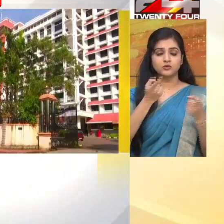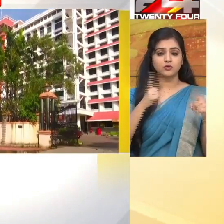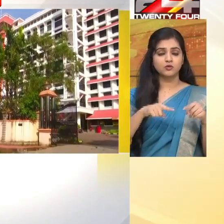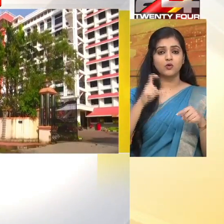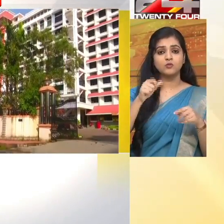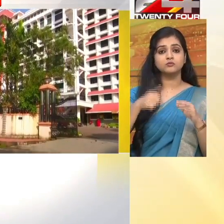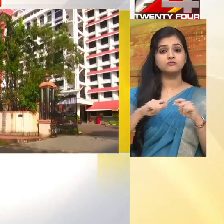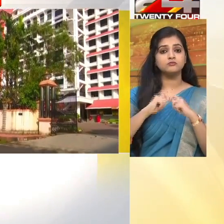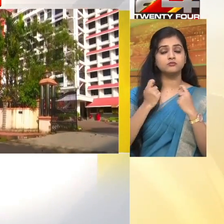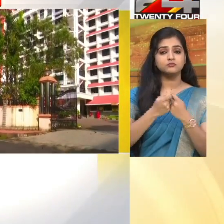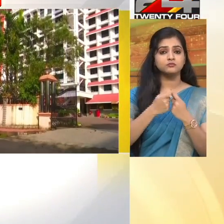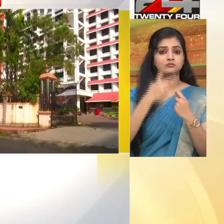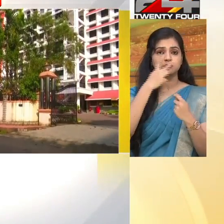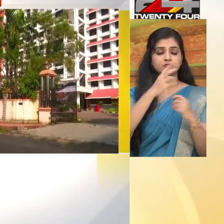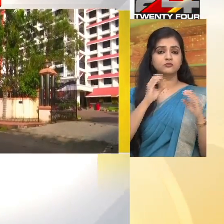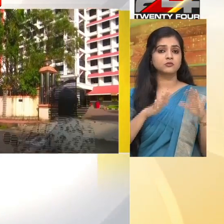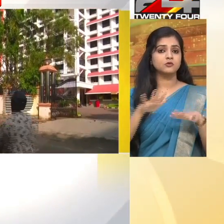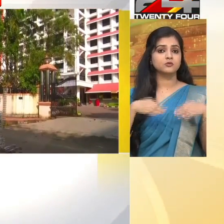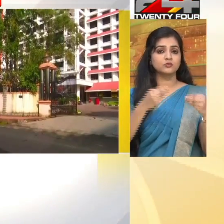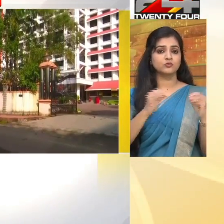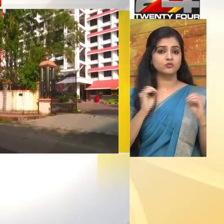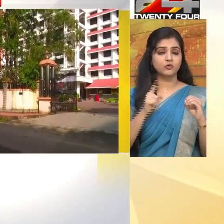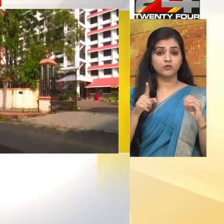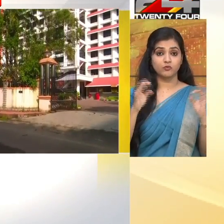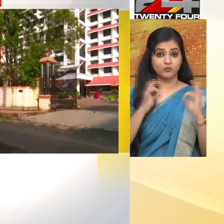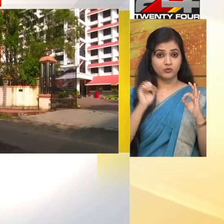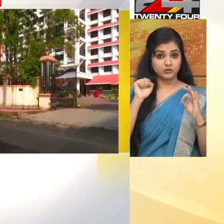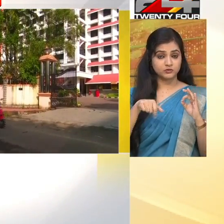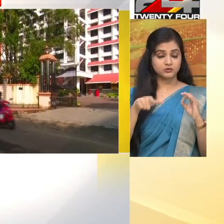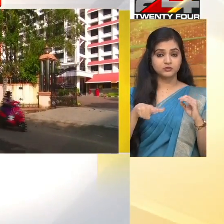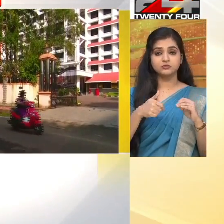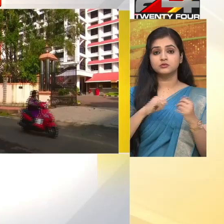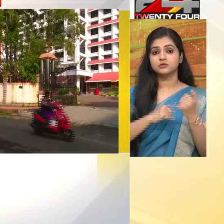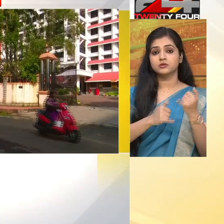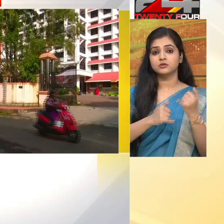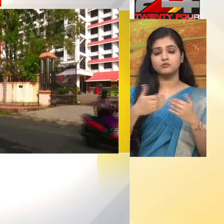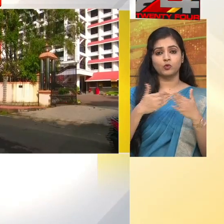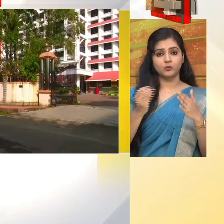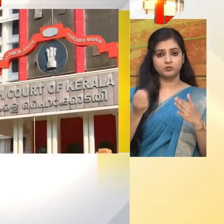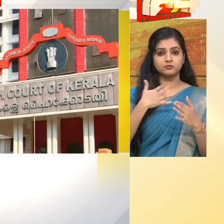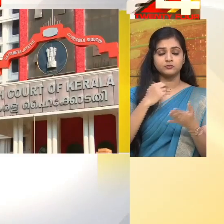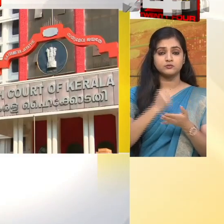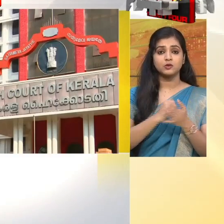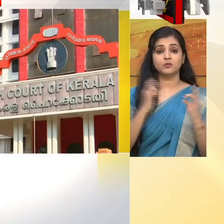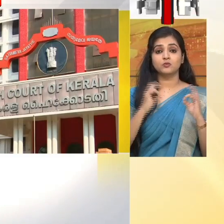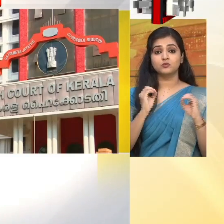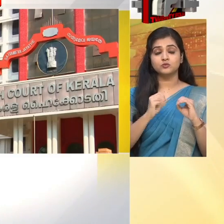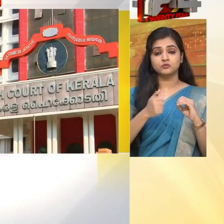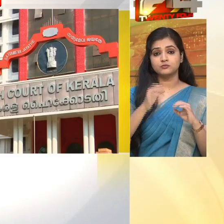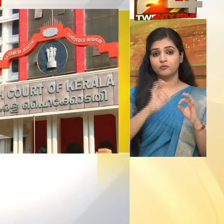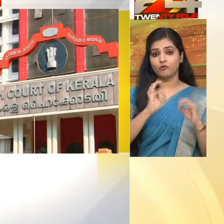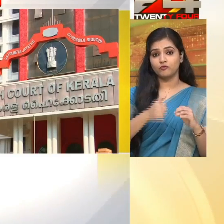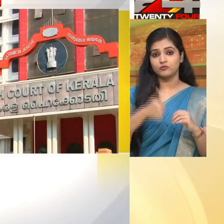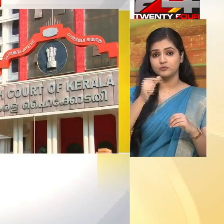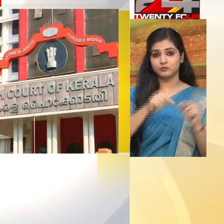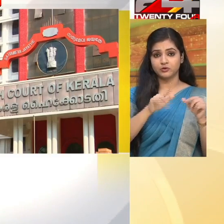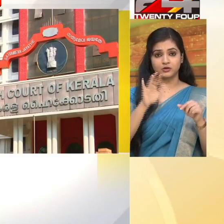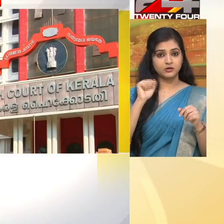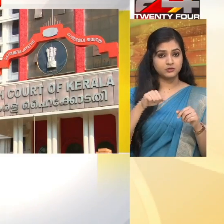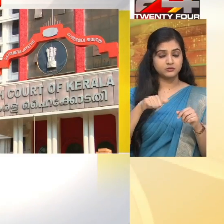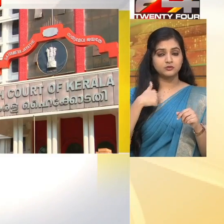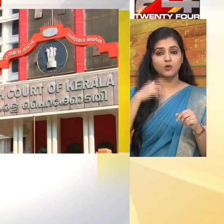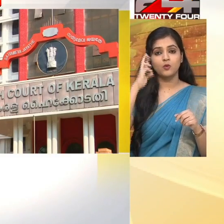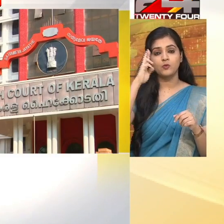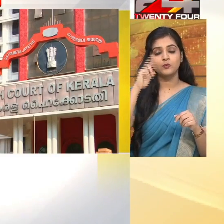എങ്ങനെ? നടപടിയെടുക്കാൻ പേടിയാണെങ്കിൽ കോർപ്പറേഷൻ സെക്രട്ടറി തുറന്നു പറയണം. പേടിയില്ലാത്ത ഉദ്യോഗസ്ഥർ ഉണ്ടാകുമെന്നാണ് പ്രതീക്ഷിക്കുന്നത് എന്നും